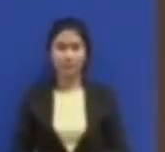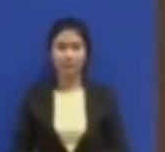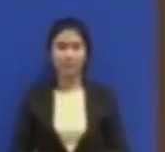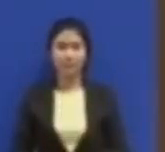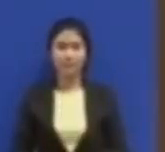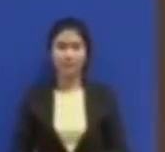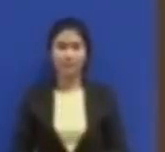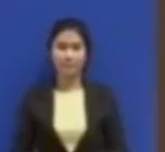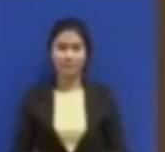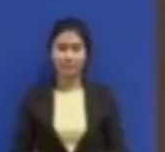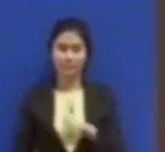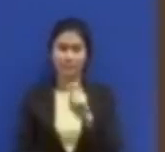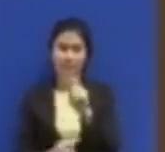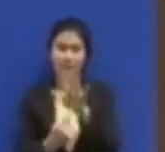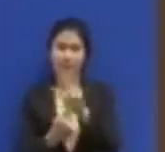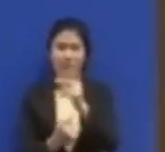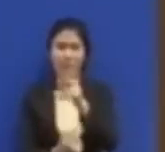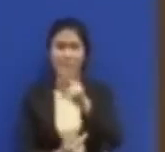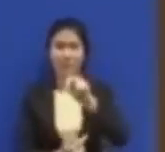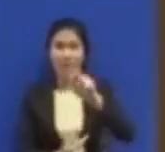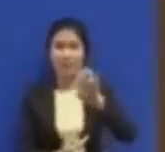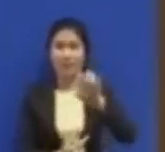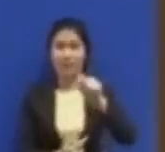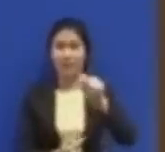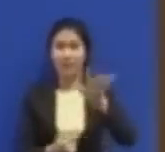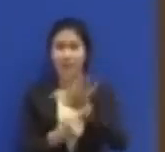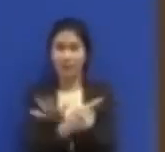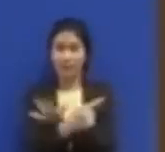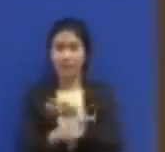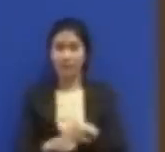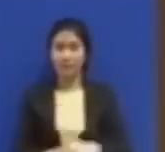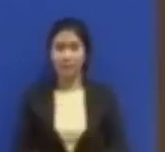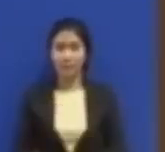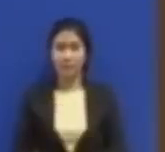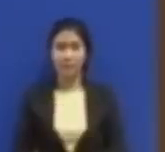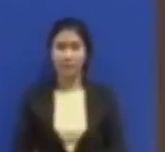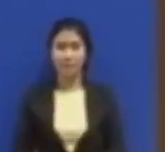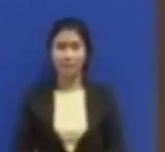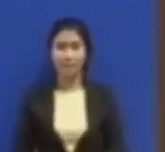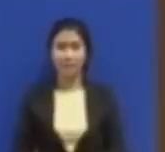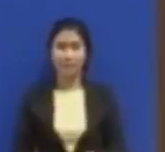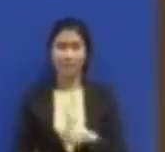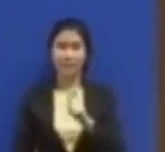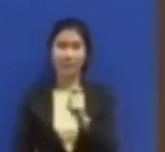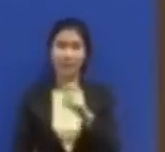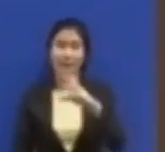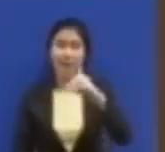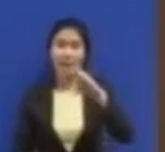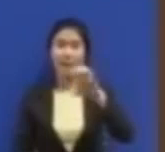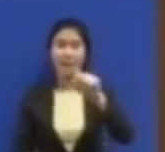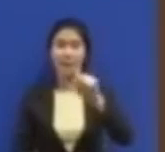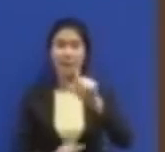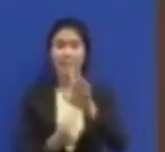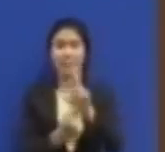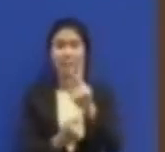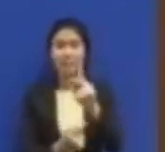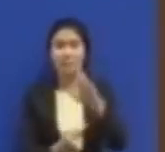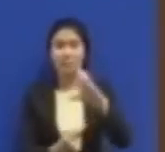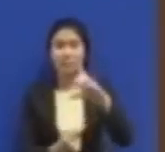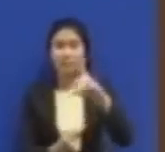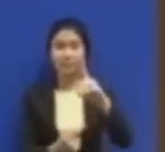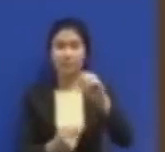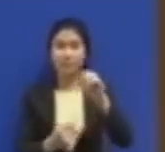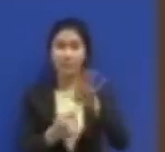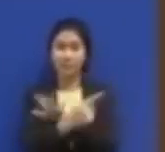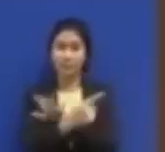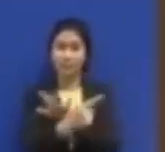เอกอากนิษฐ์หมื่นสวัสดิ์229พลอากาศเอกอดิศักดิ์กันสนอ230